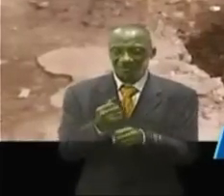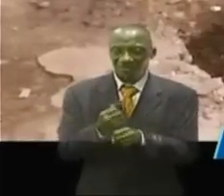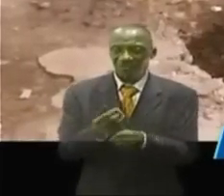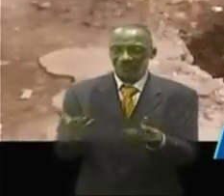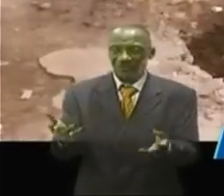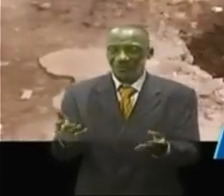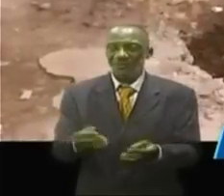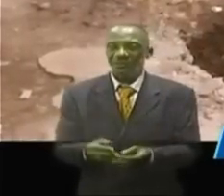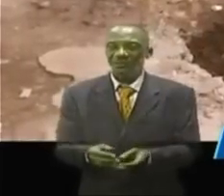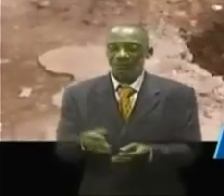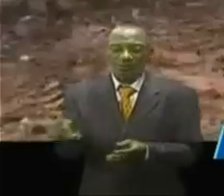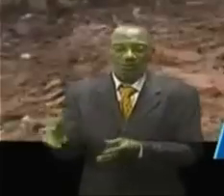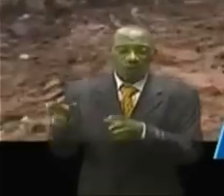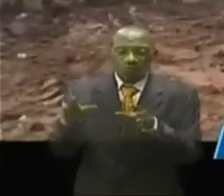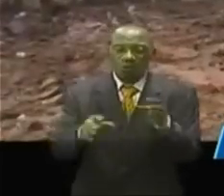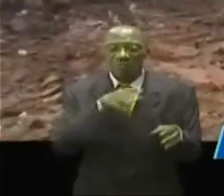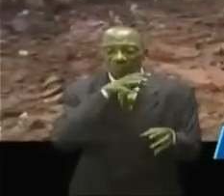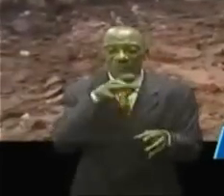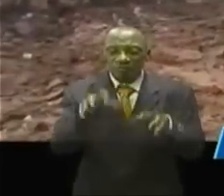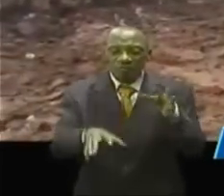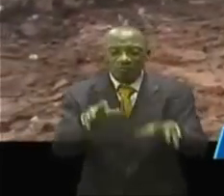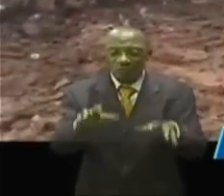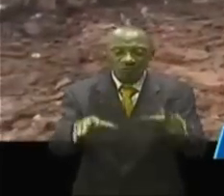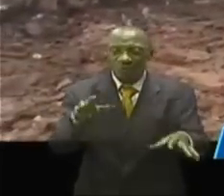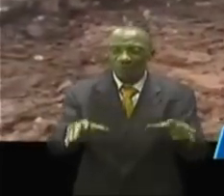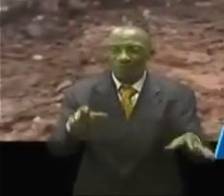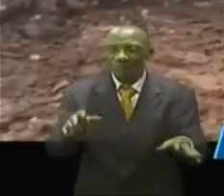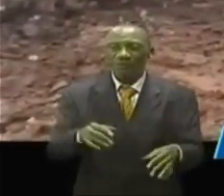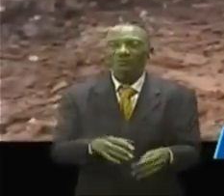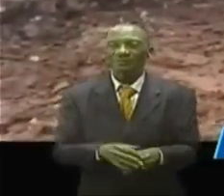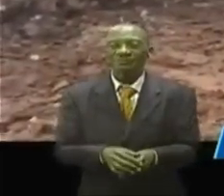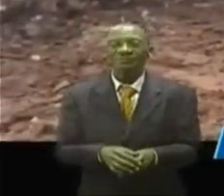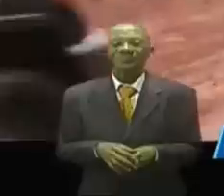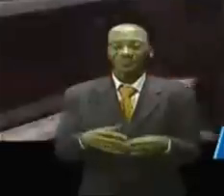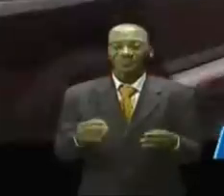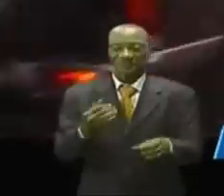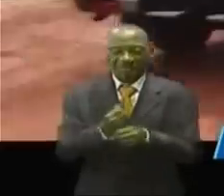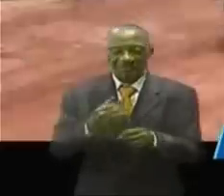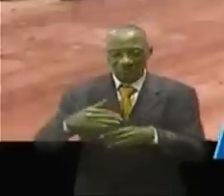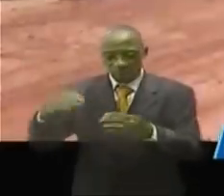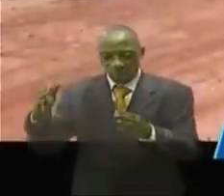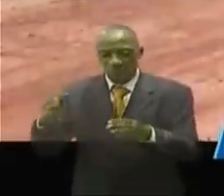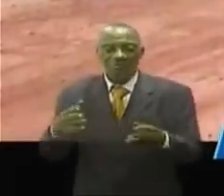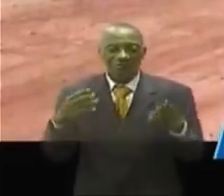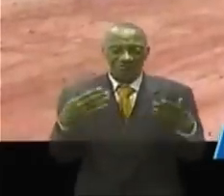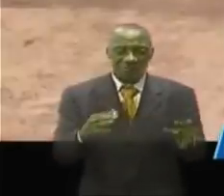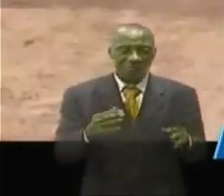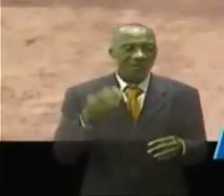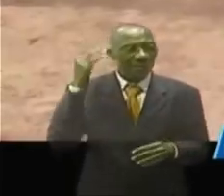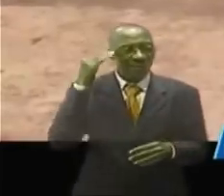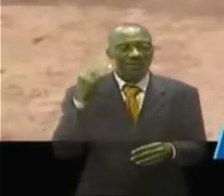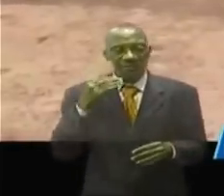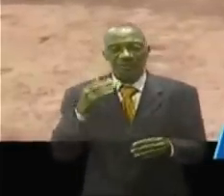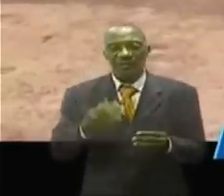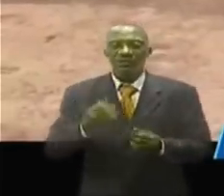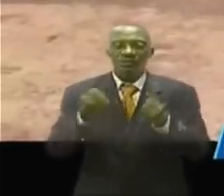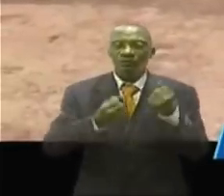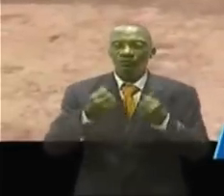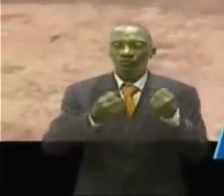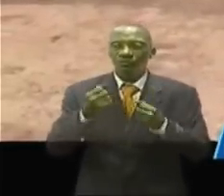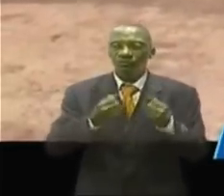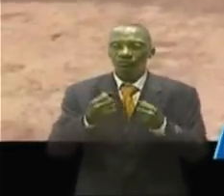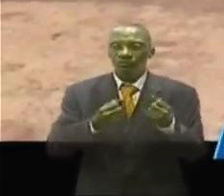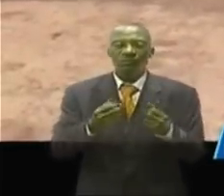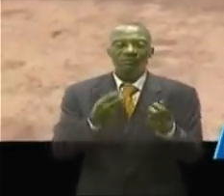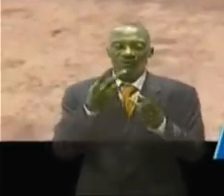en attendant la mise de la couche d'enrobée. Après la commune de Lemba, le ministre d'État Alexis Guissaro a pris la direction de